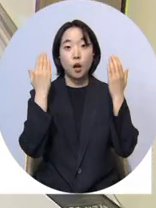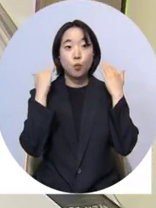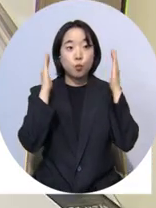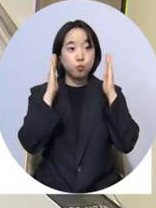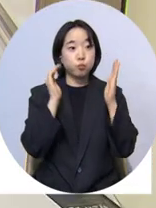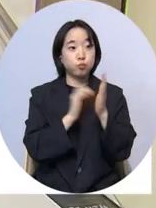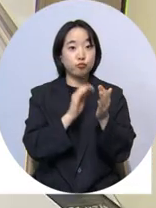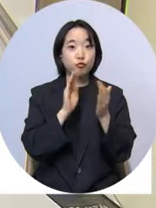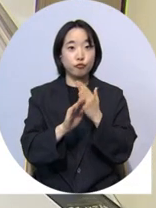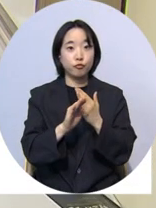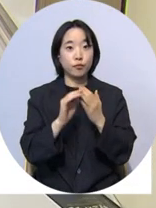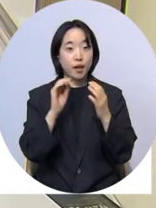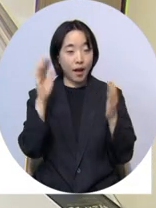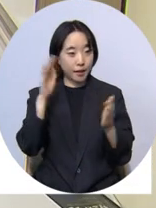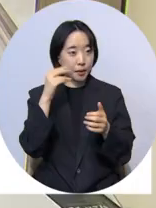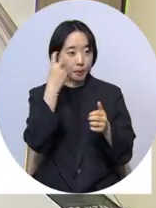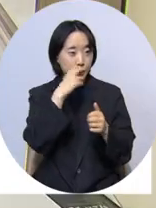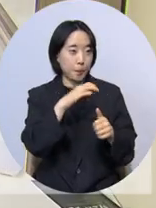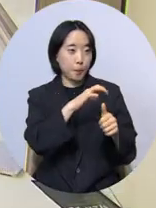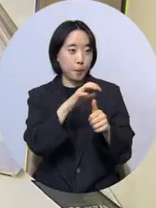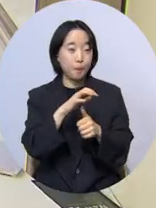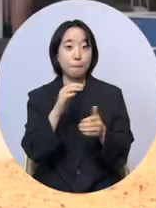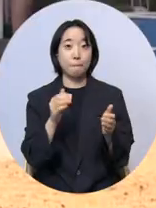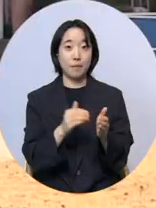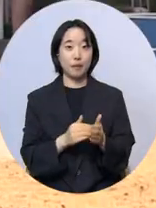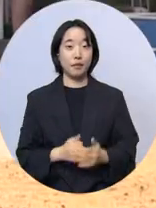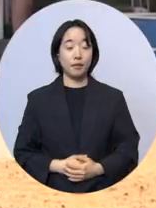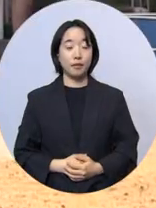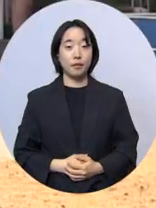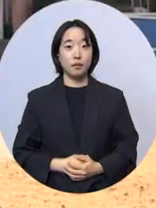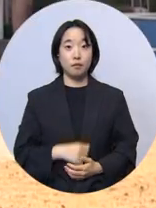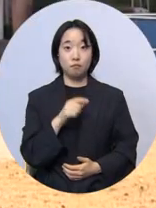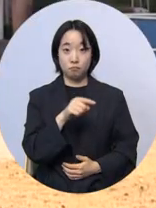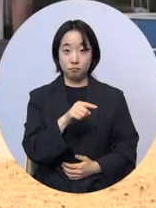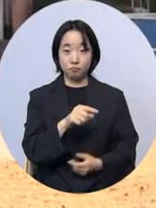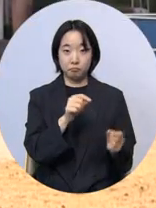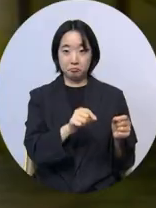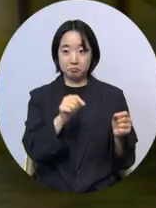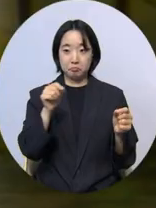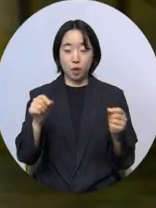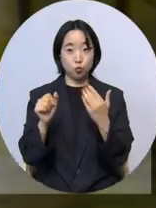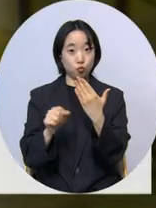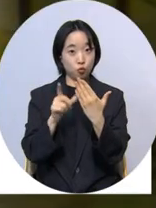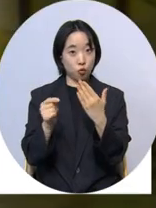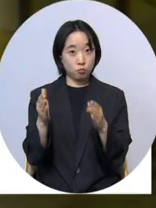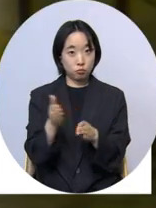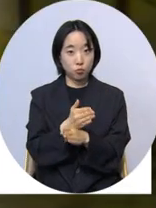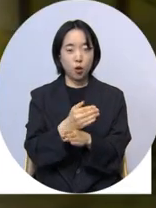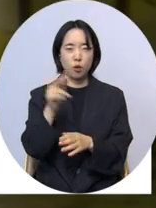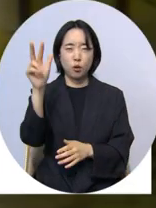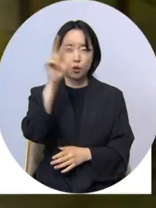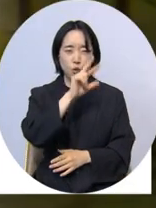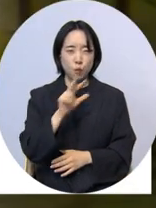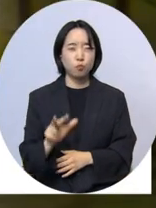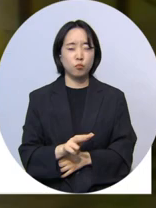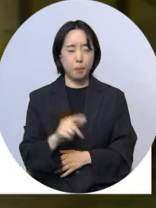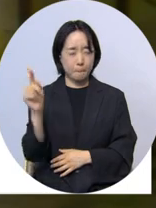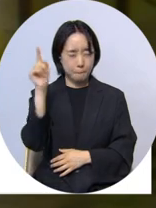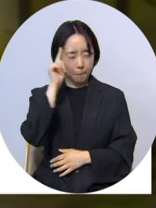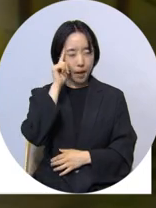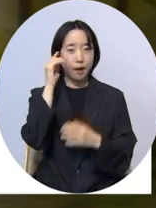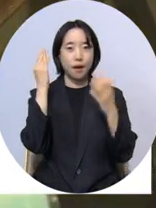활용해 돌봄의 양과 질을 높였습니다. 오는 2학기부터는 전국 6,000여 개 초등학교와 초등 과정이